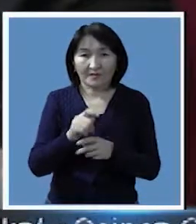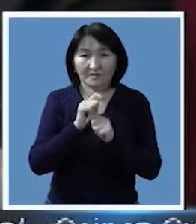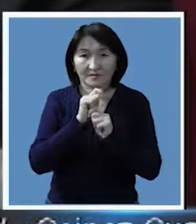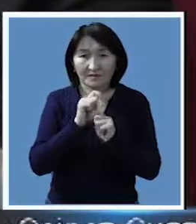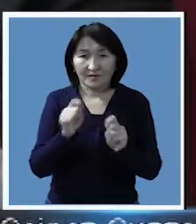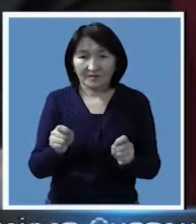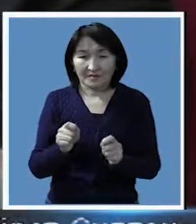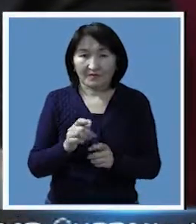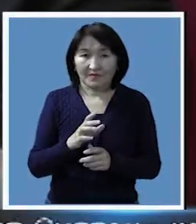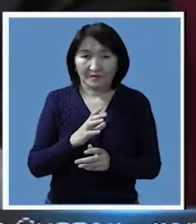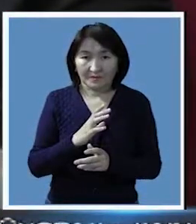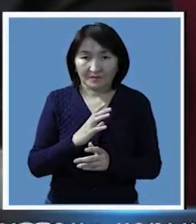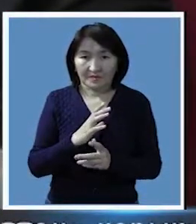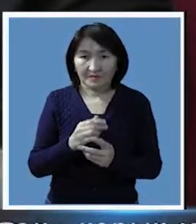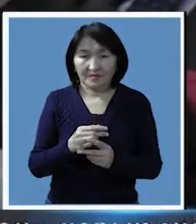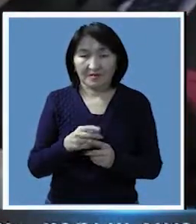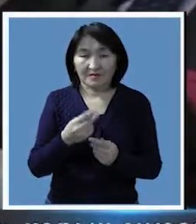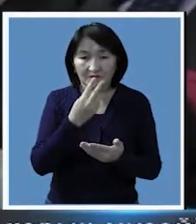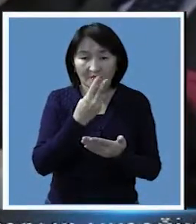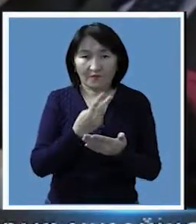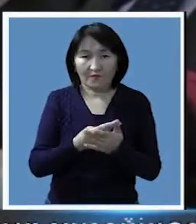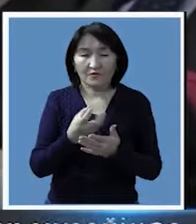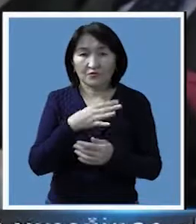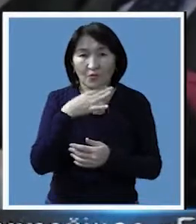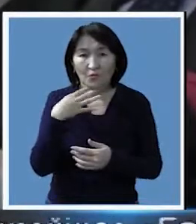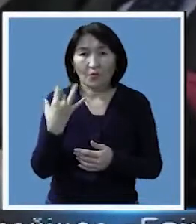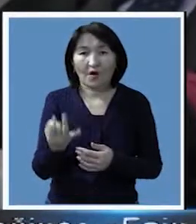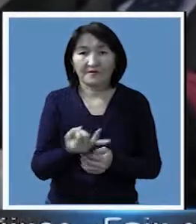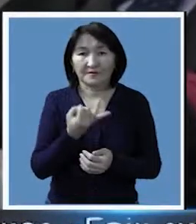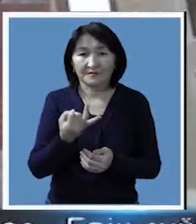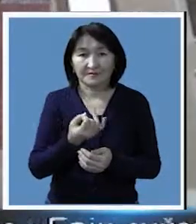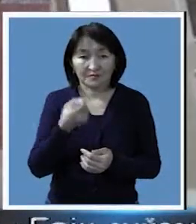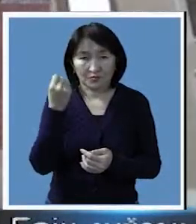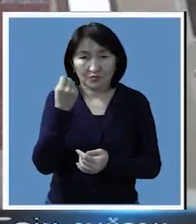қауым кітап авторларының елбасы жайлы естімеген қызықты деректерден хабардар болды.